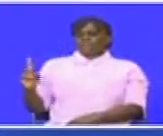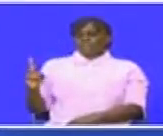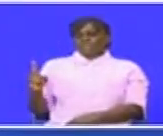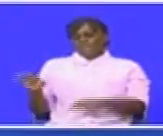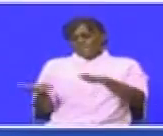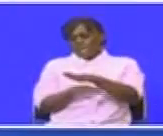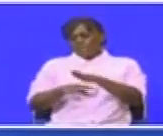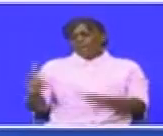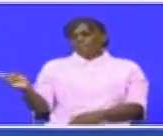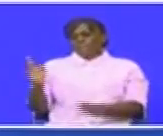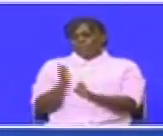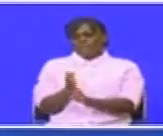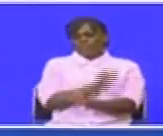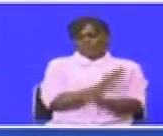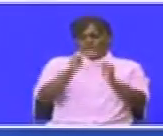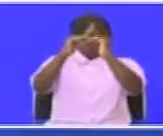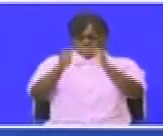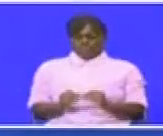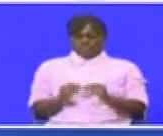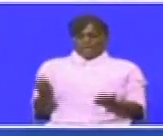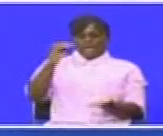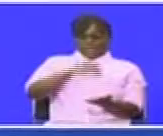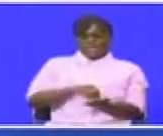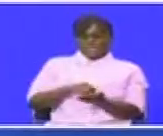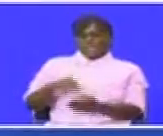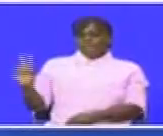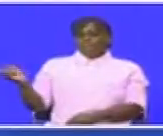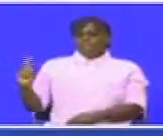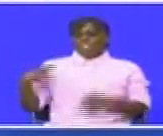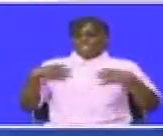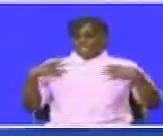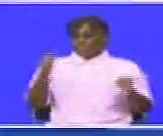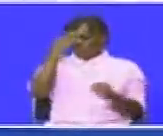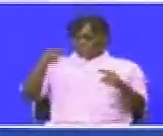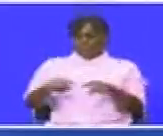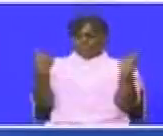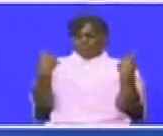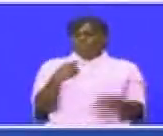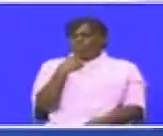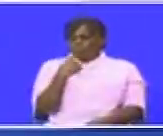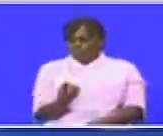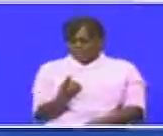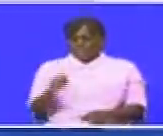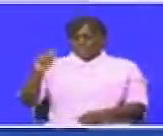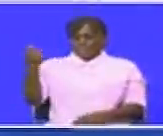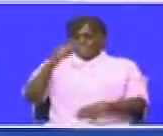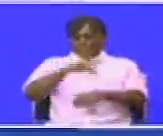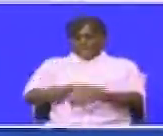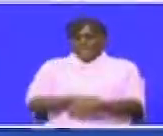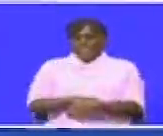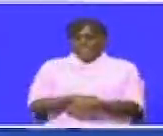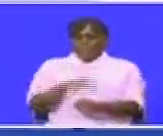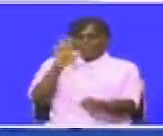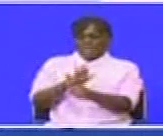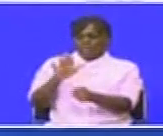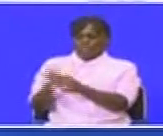naibu rais kabla ya kushushwa ngazi hadi wizara ya afya baada ya kutofautiana na rais Moi. Baada ya Kenya kujipatia mfumo wa